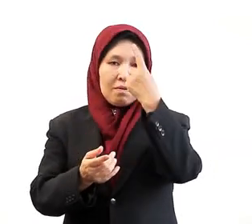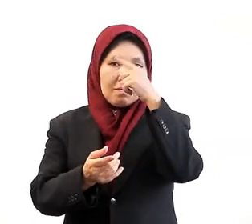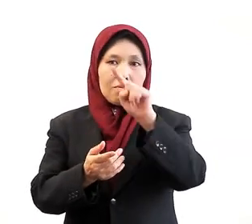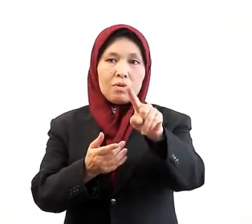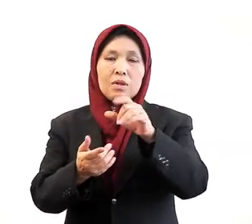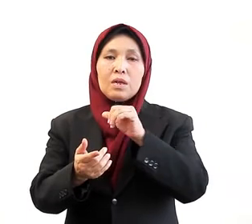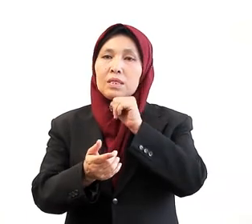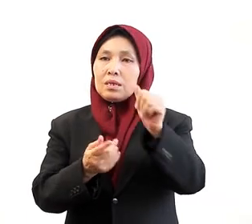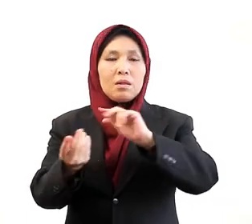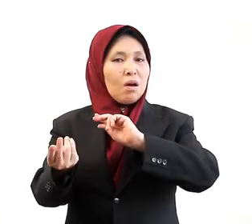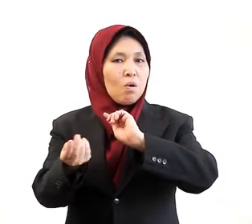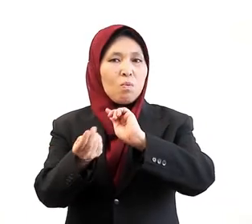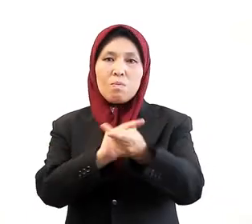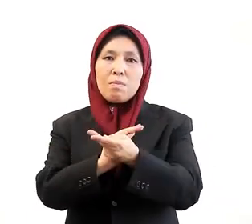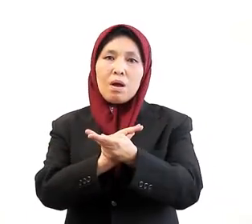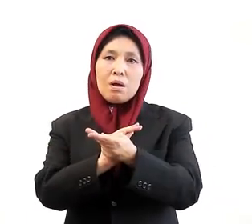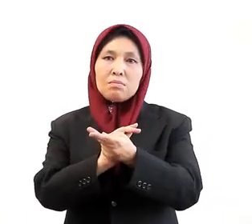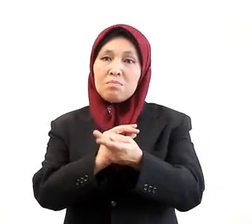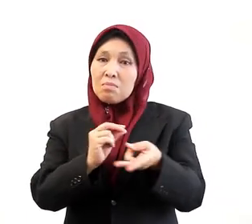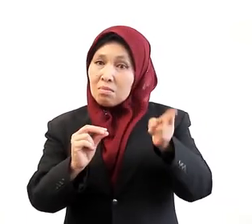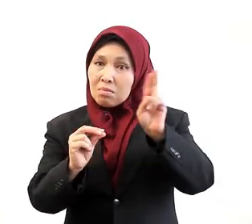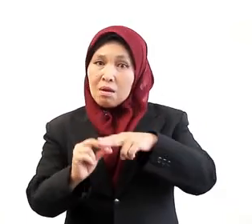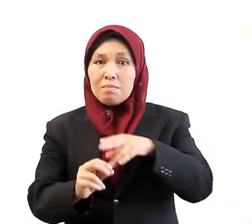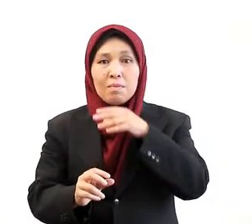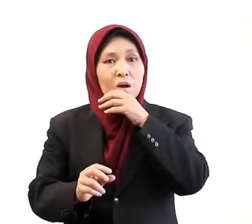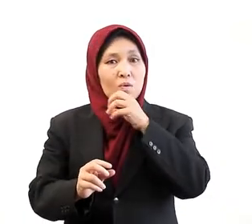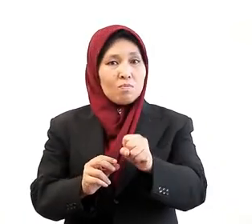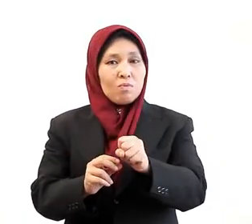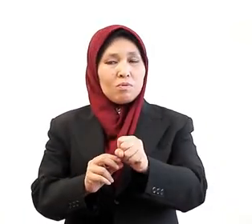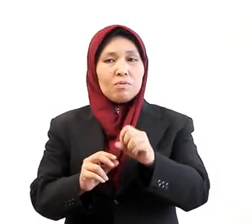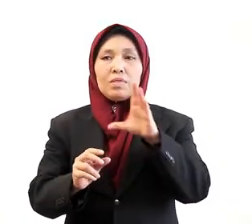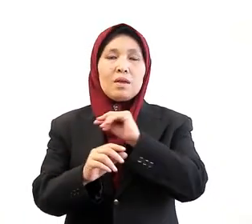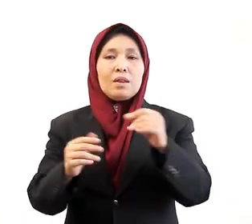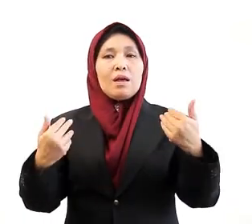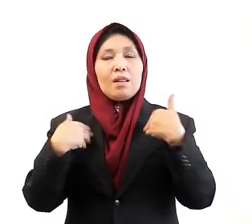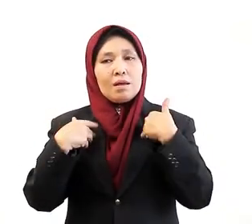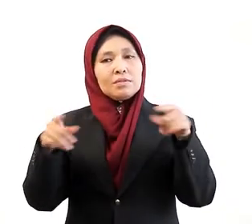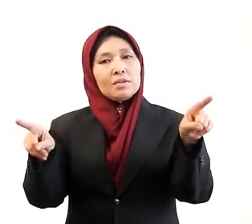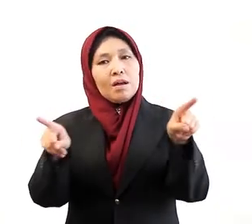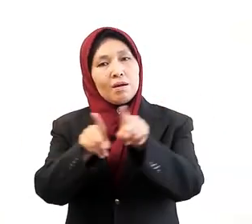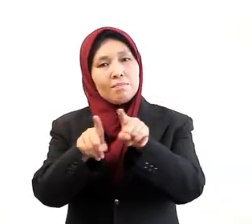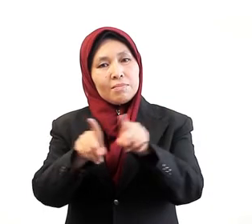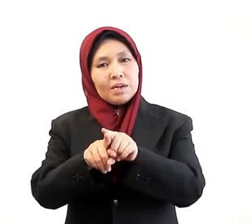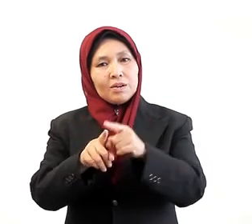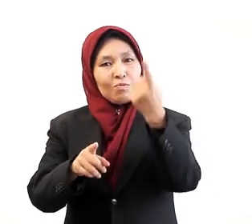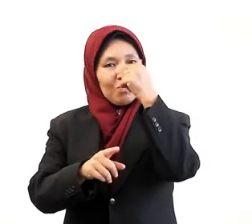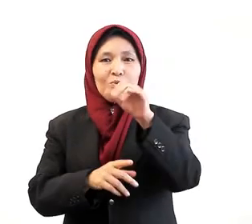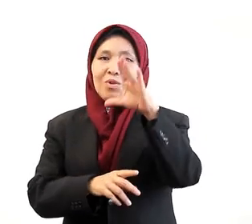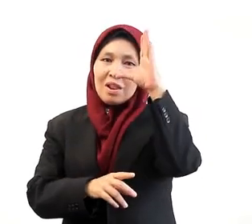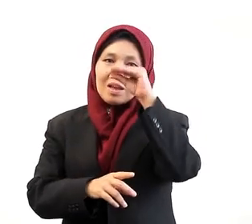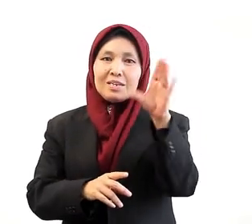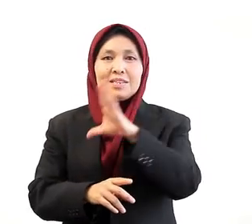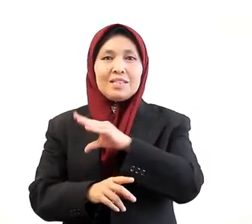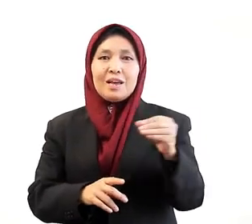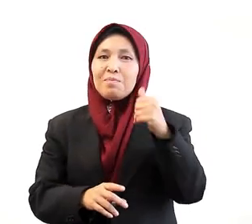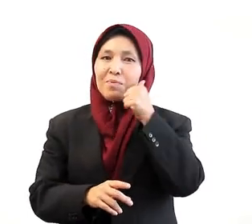AgroNurani tidak berubah dengan peningkatan umur dan ianya adalah sama bagi lelaki dan perempuan.